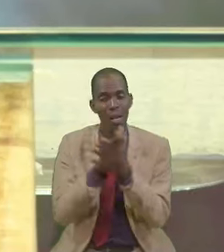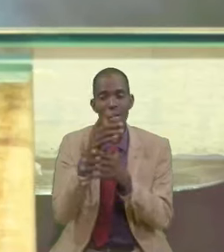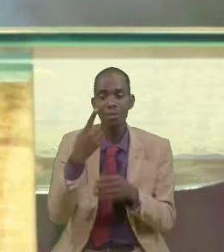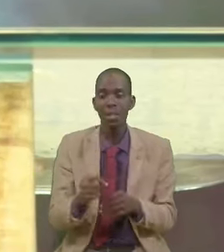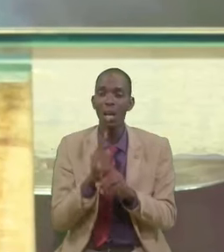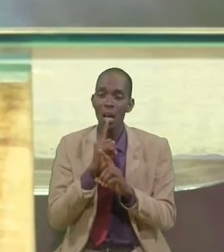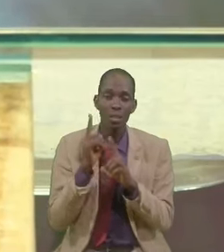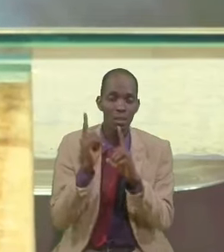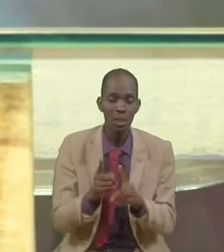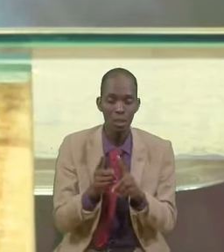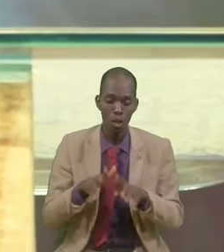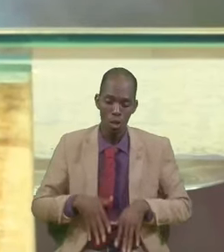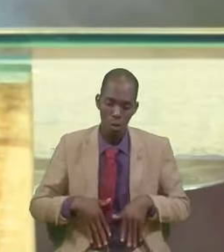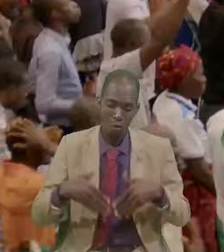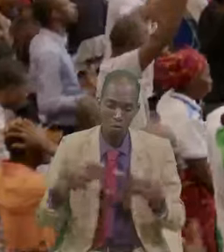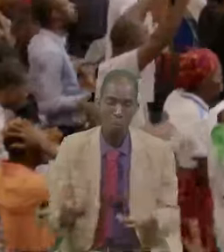Confessez la réponse.